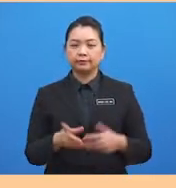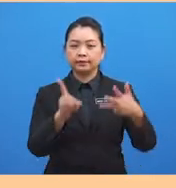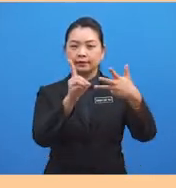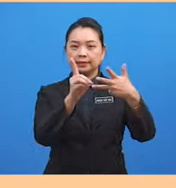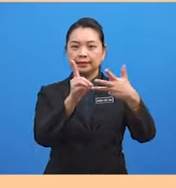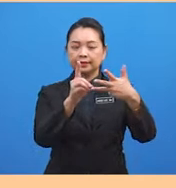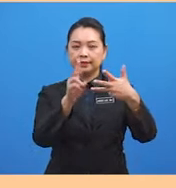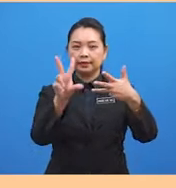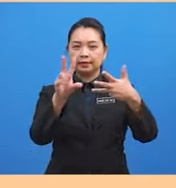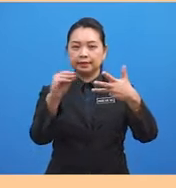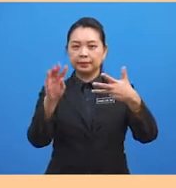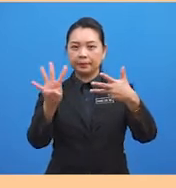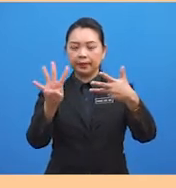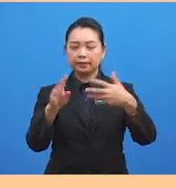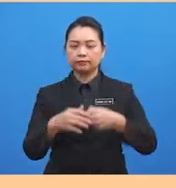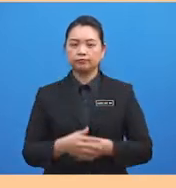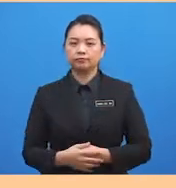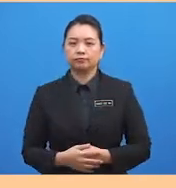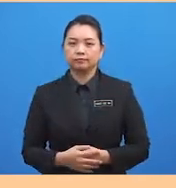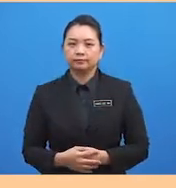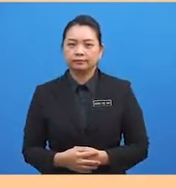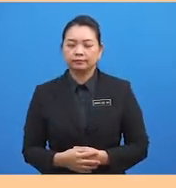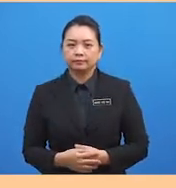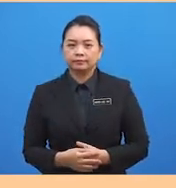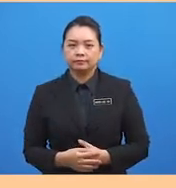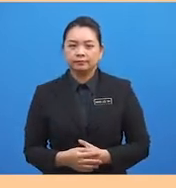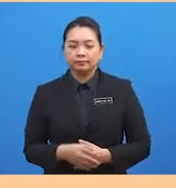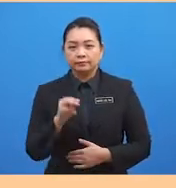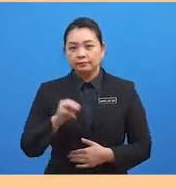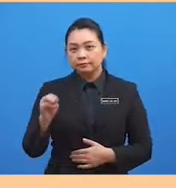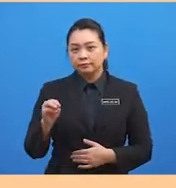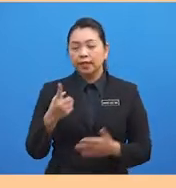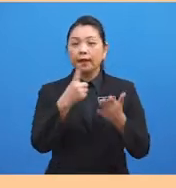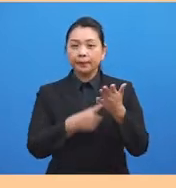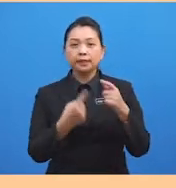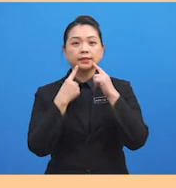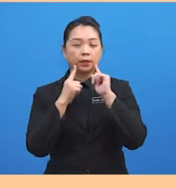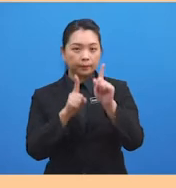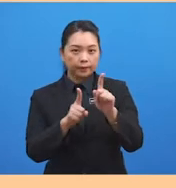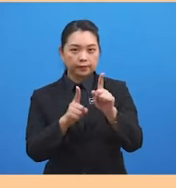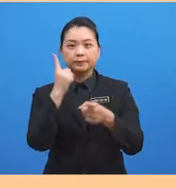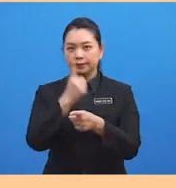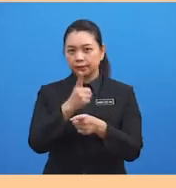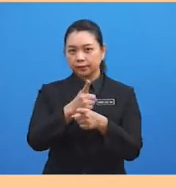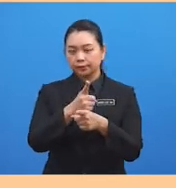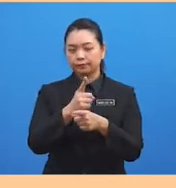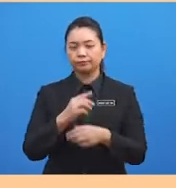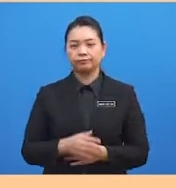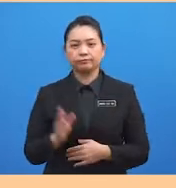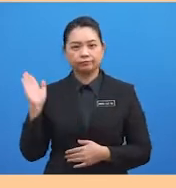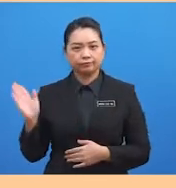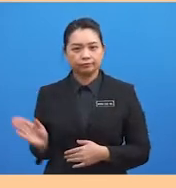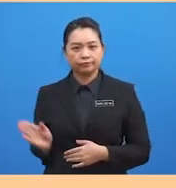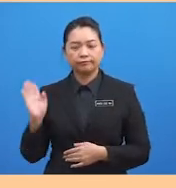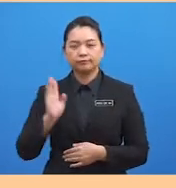D. 3 dan 4. Murid-murid, apakah jawapan yang tepat bagi soalan